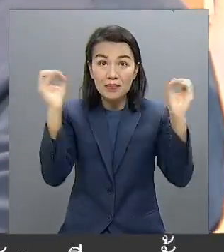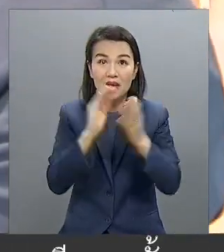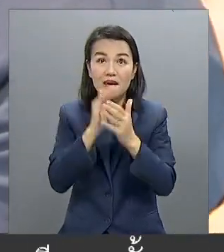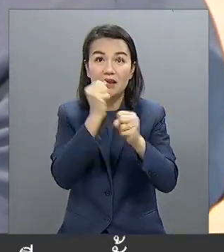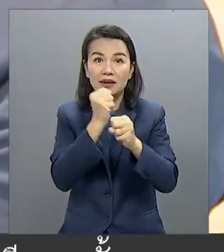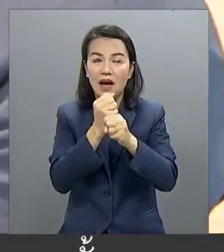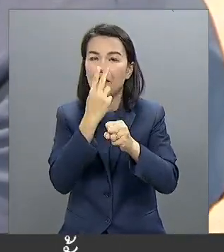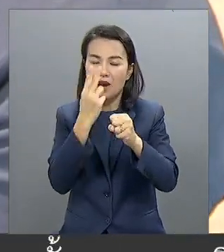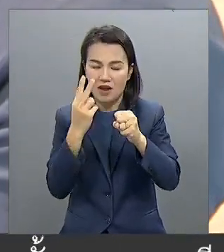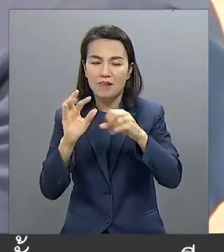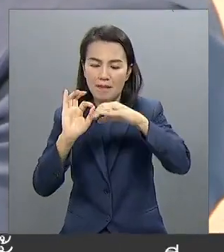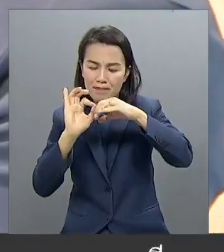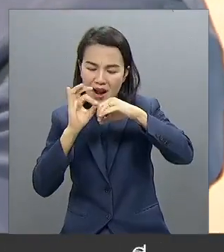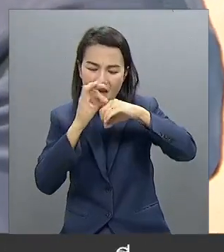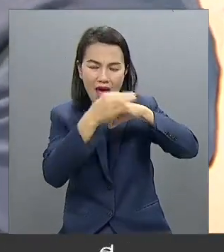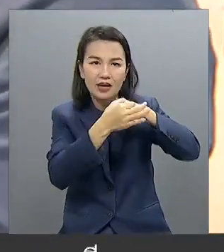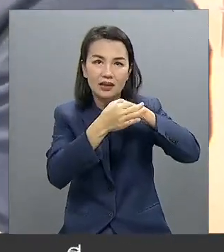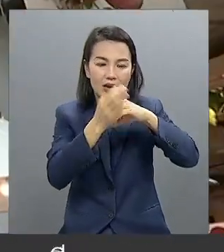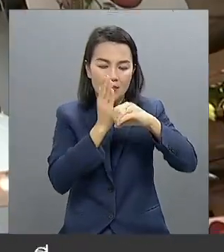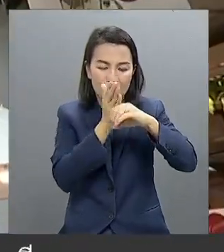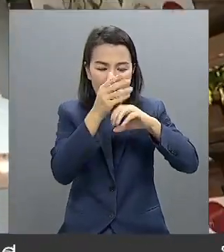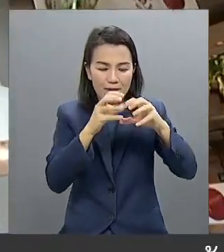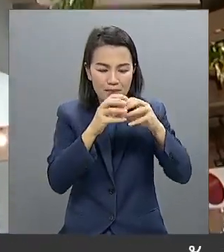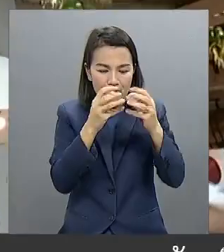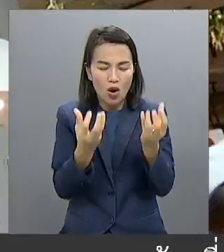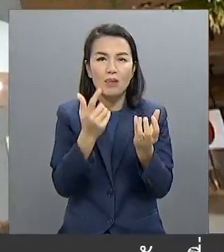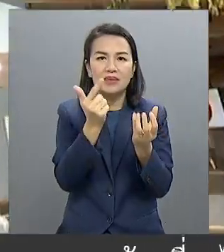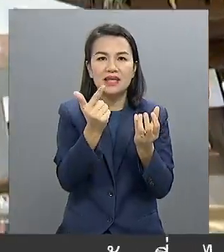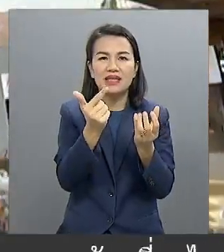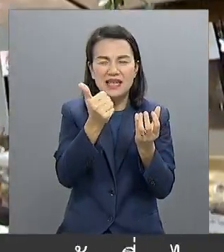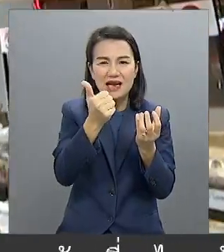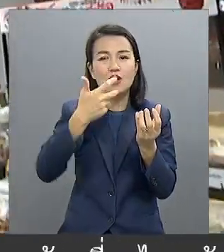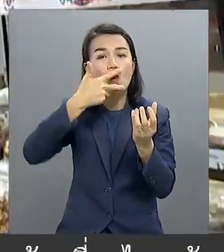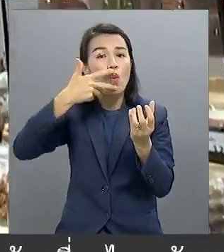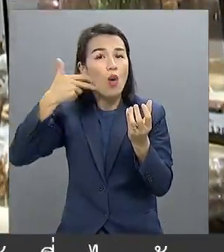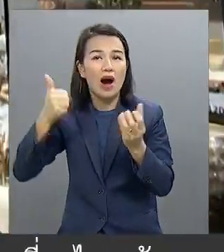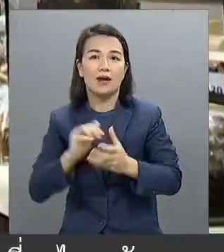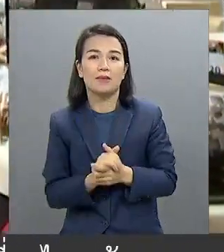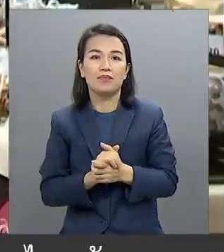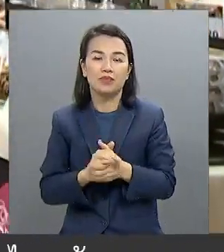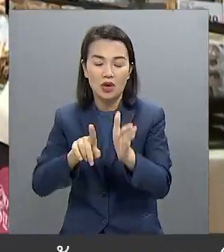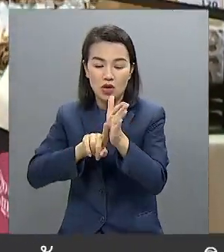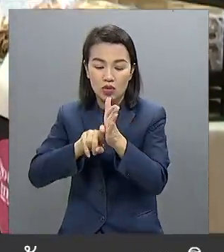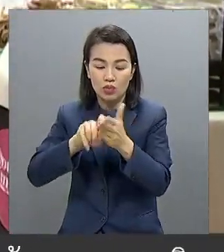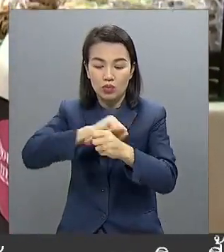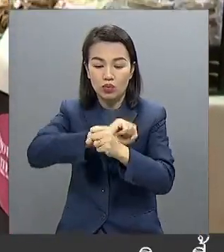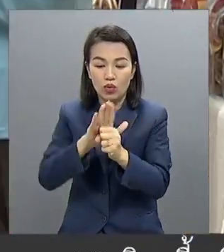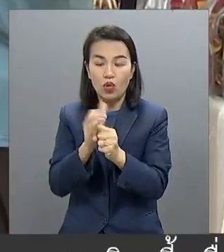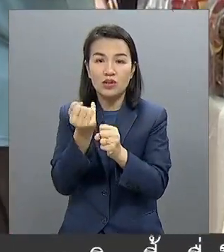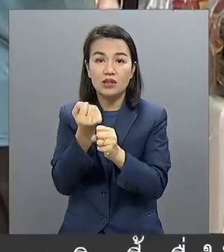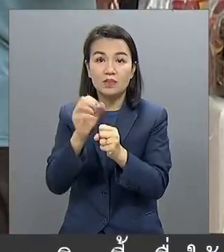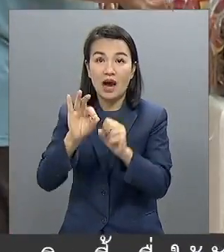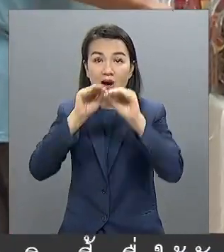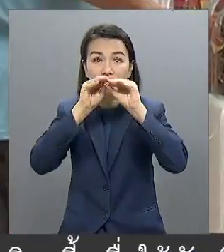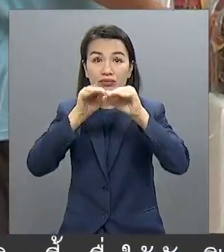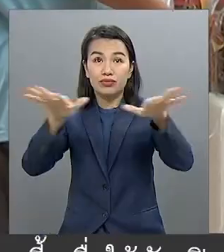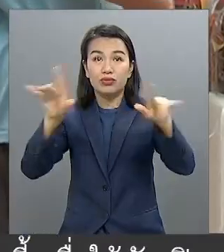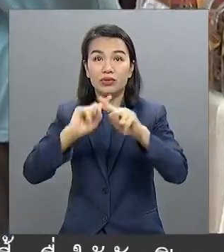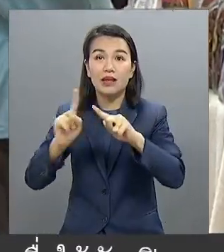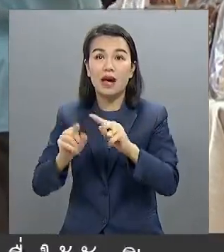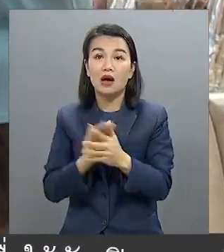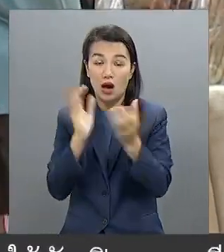บ